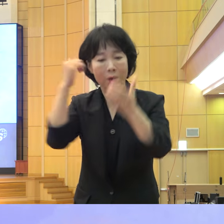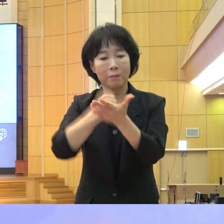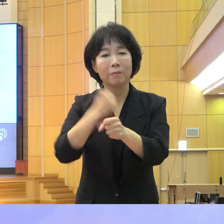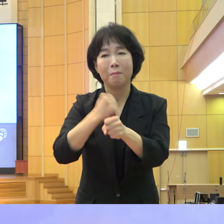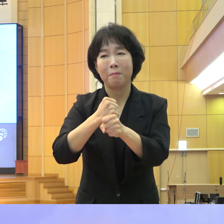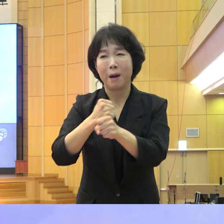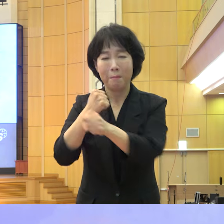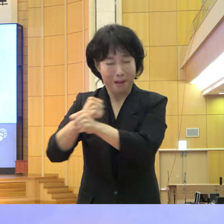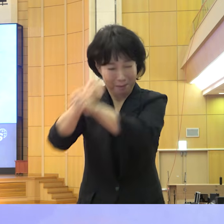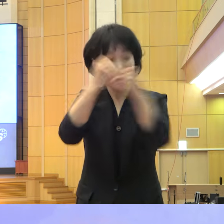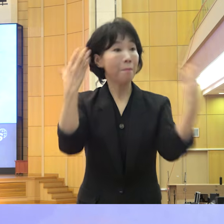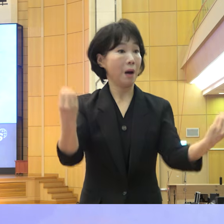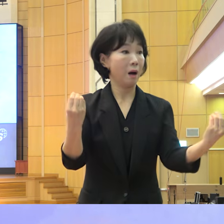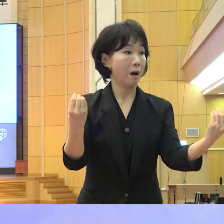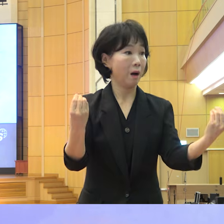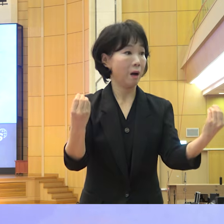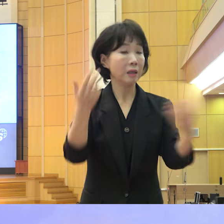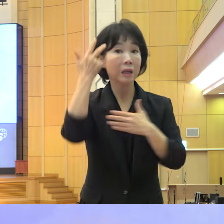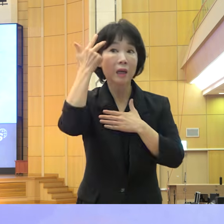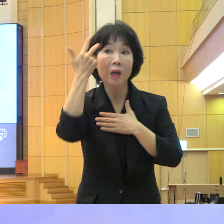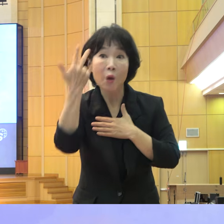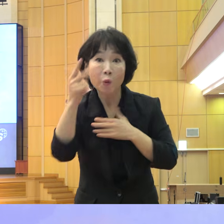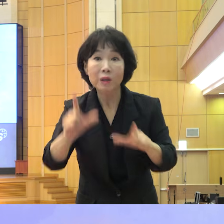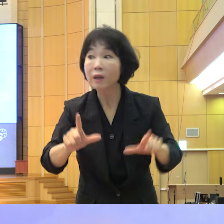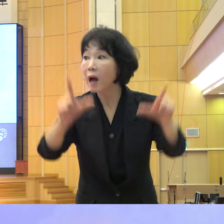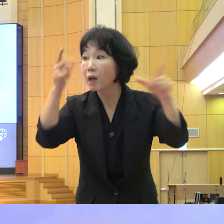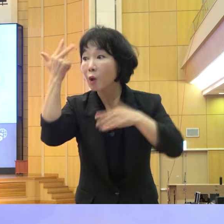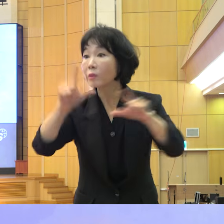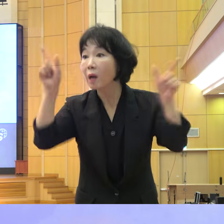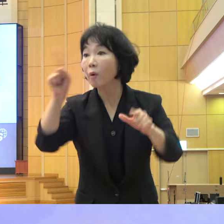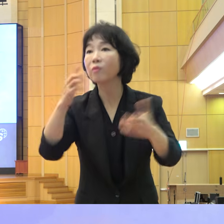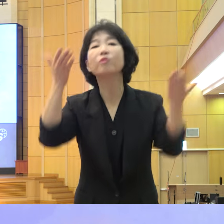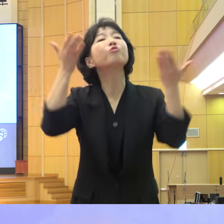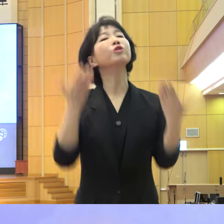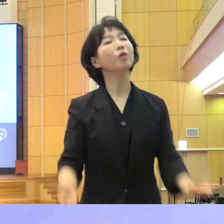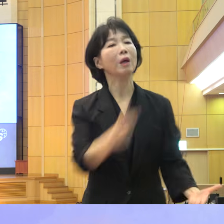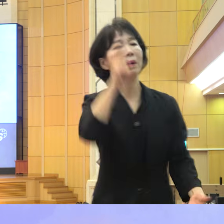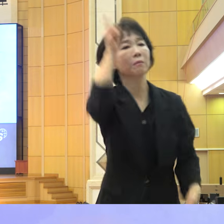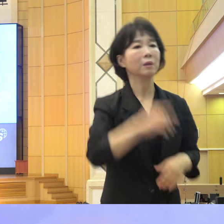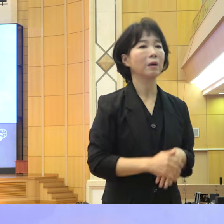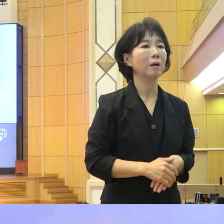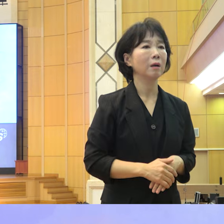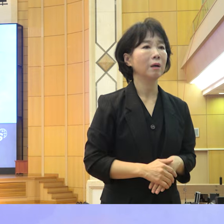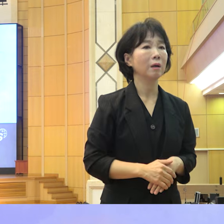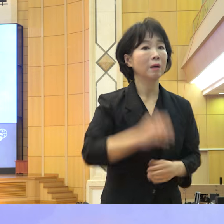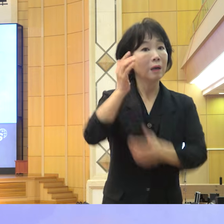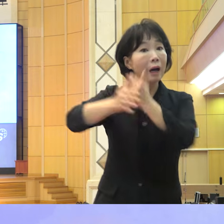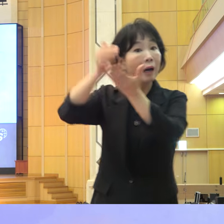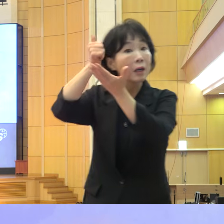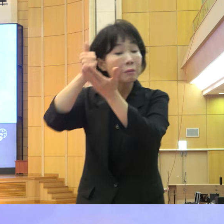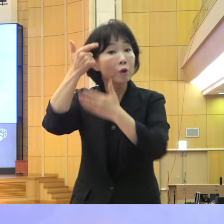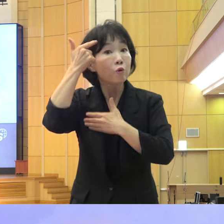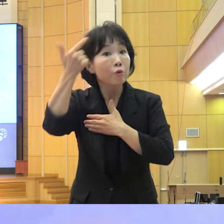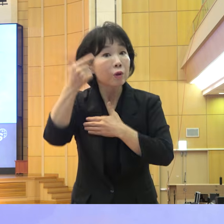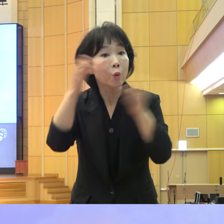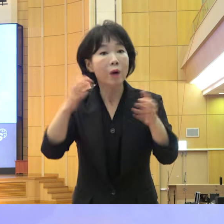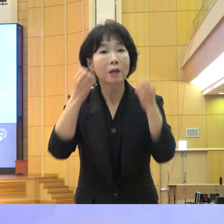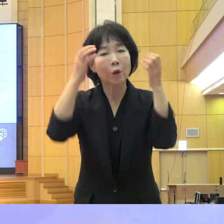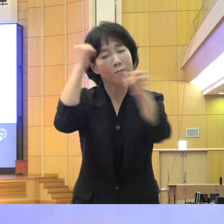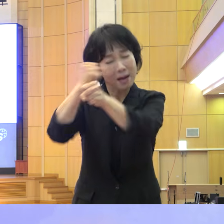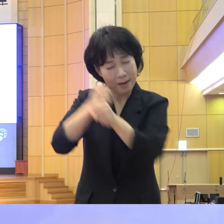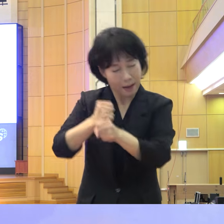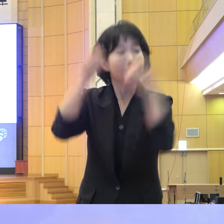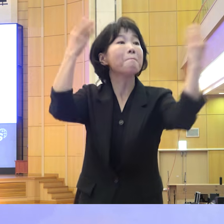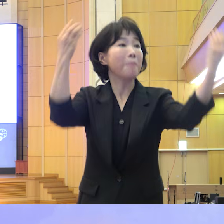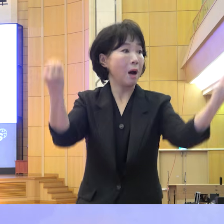만들고 일곱째 날에는 쉬었음이니라. 그러니까 하나님이 6일 동안 창조했다고 하는 건